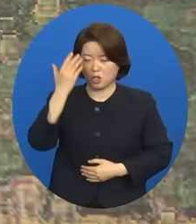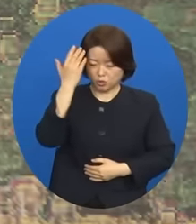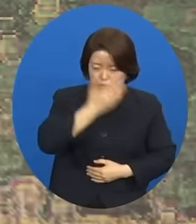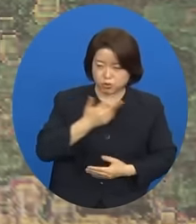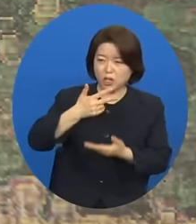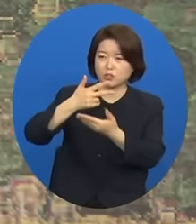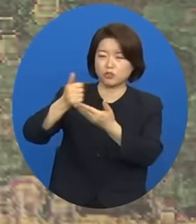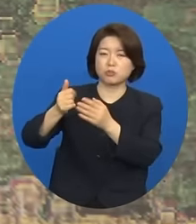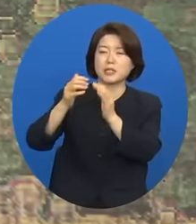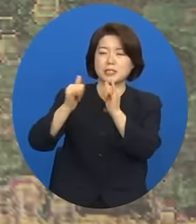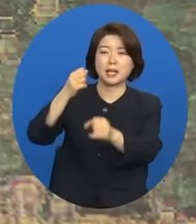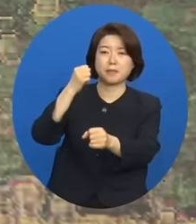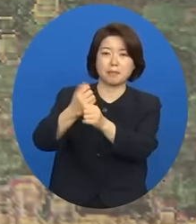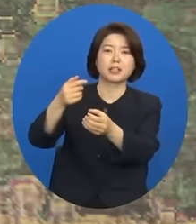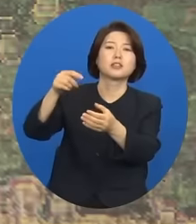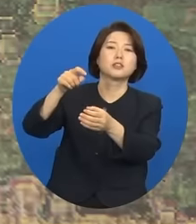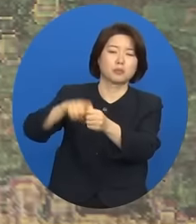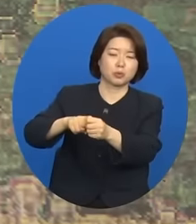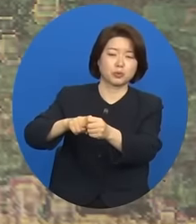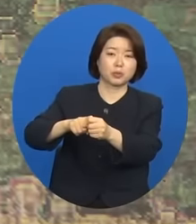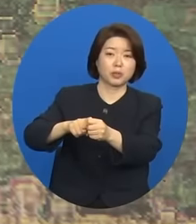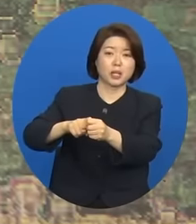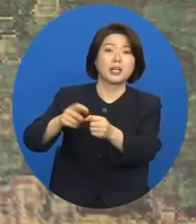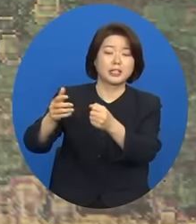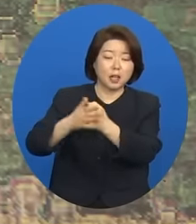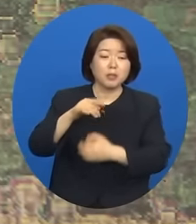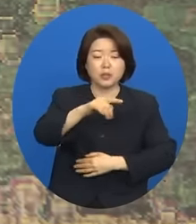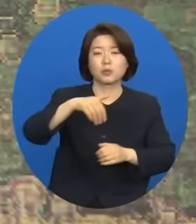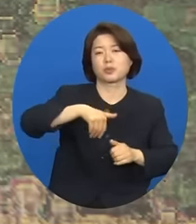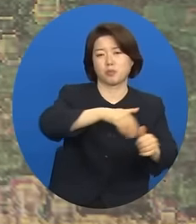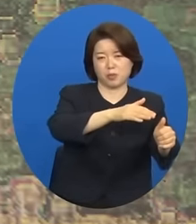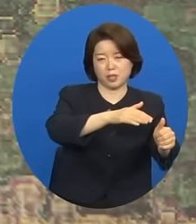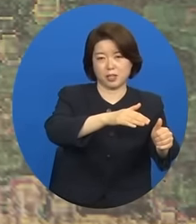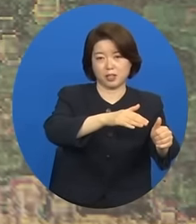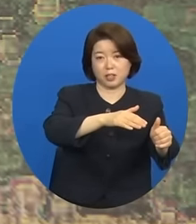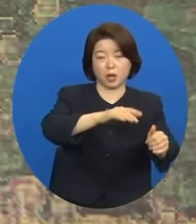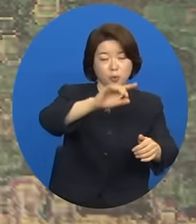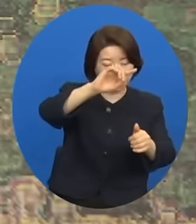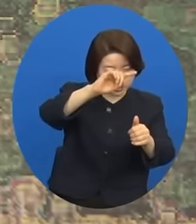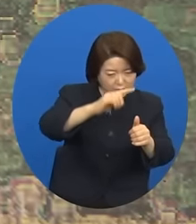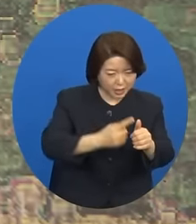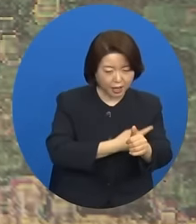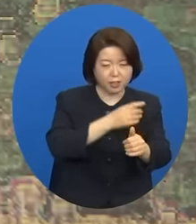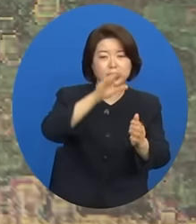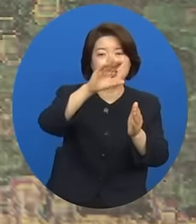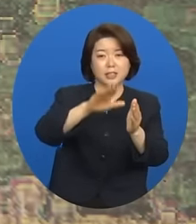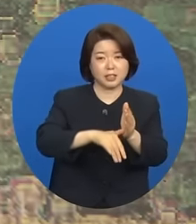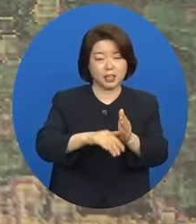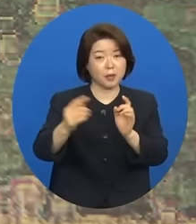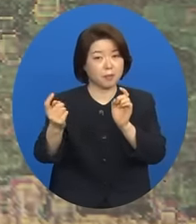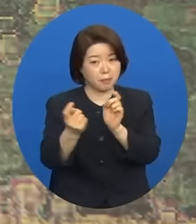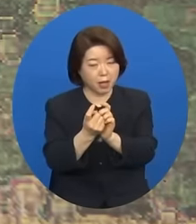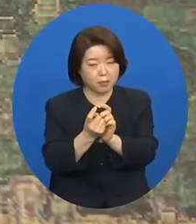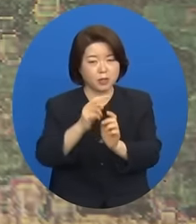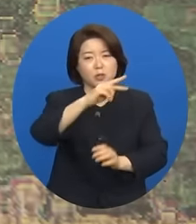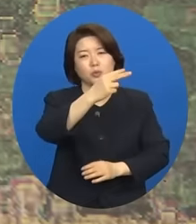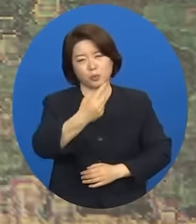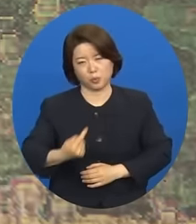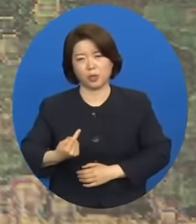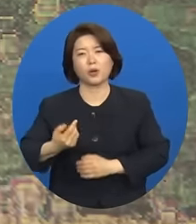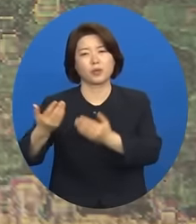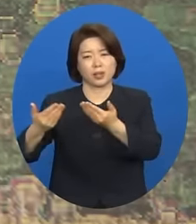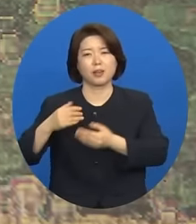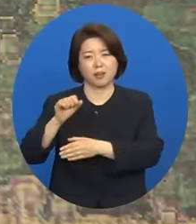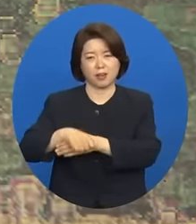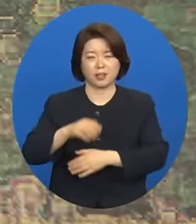만드시기 위하여 그것에 보내십니다. 그리고 때가 되면 여러분 다시 돌아오게 하십니다. 여러분 중요한